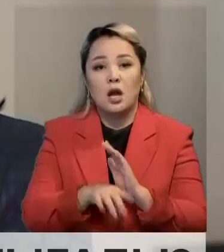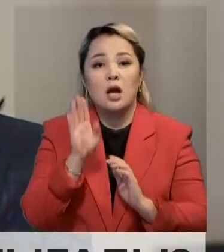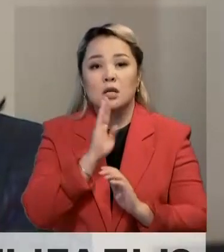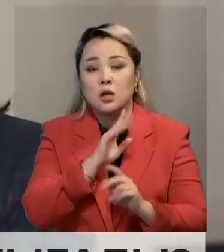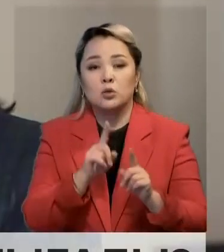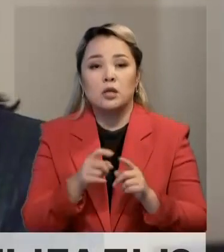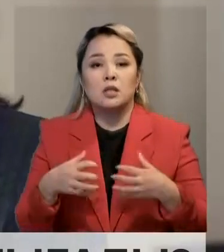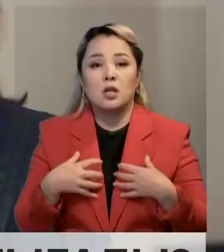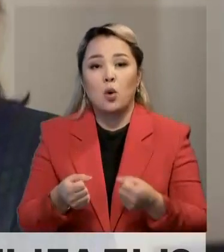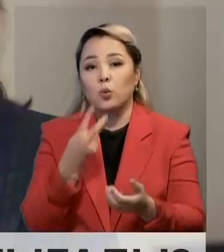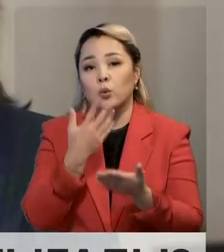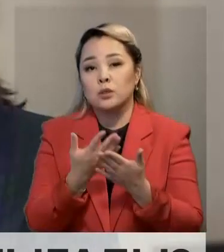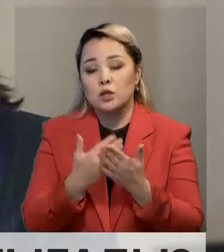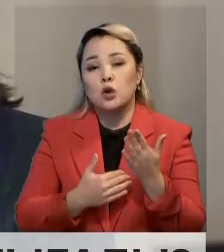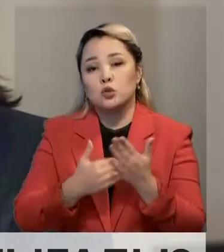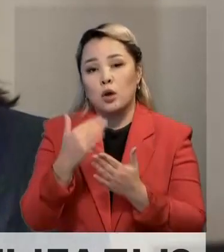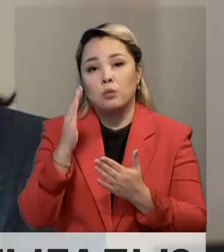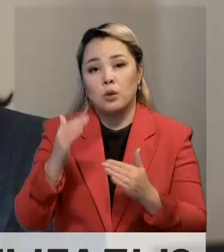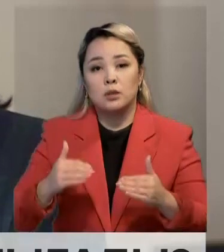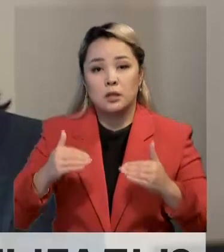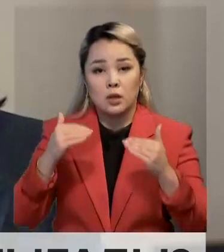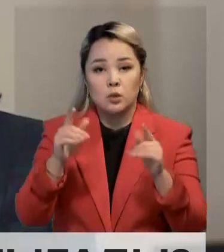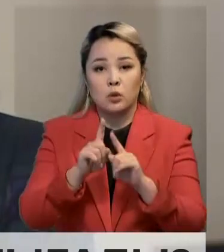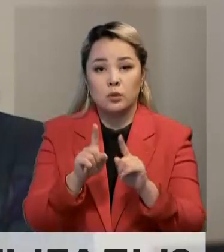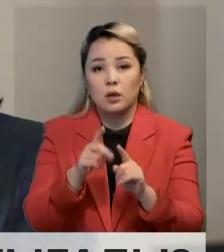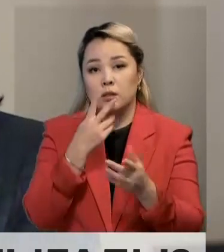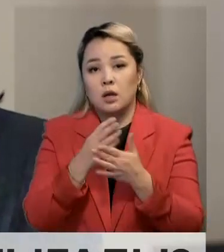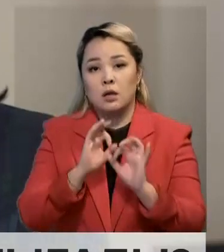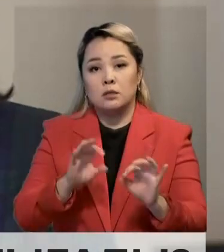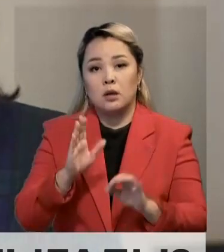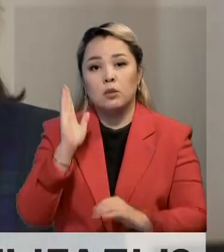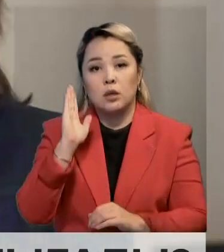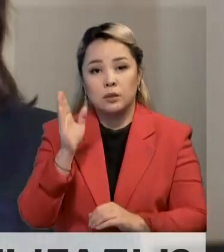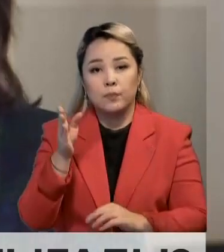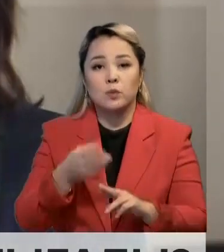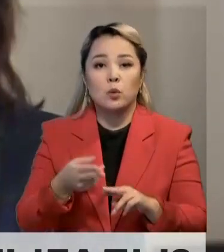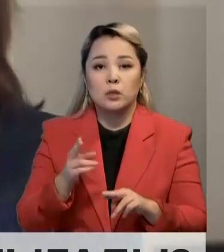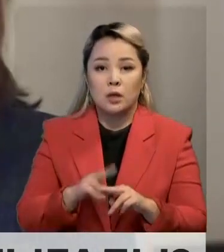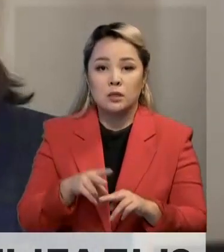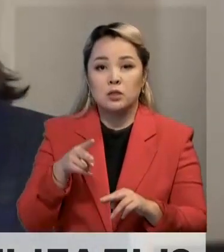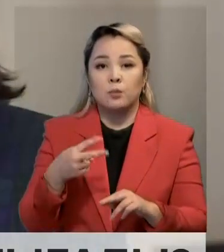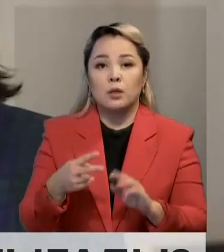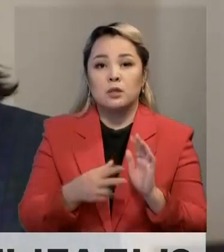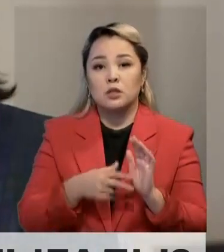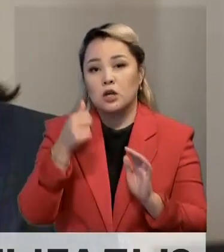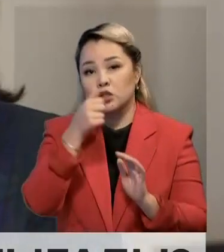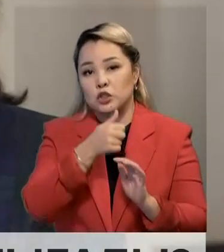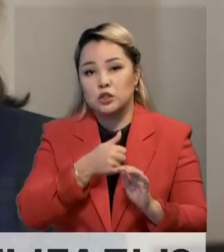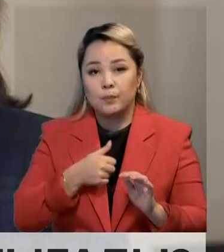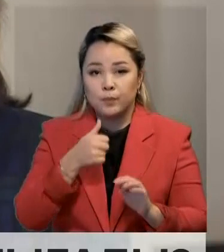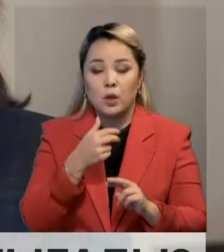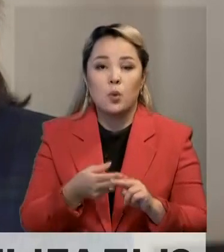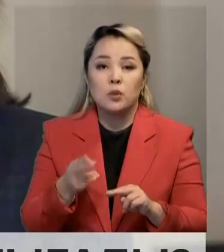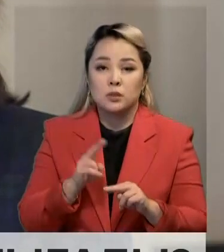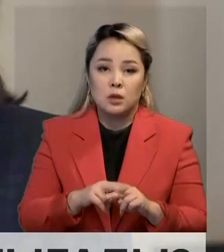әйелдердің де денсаулық көрсеткіштері жоғарылатылады деп деген ойдамыз. Сондықтан 2028 жылы